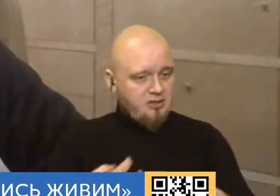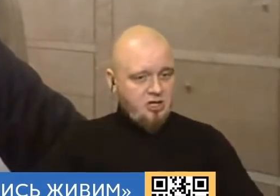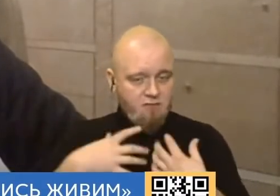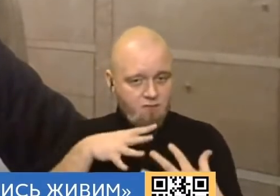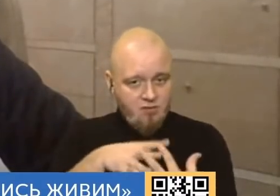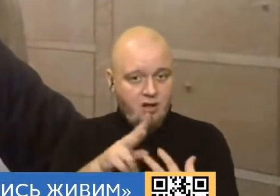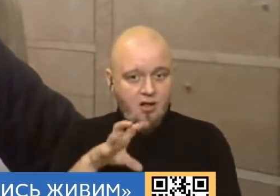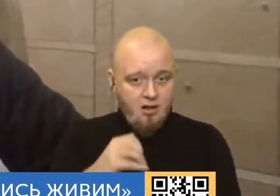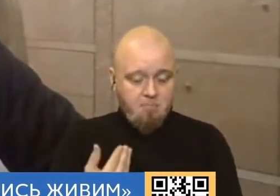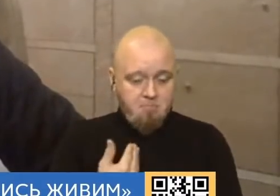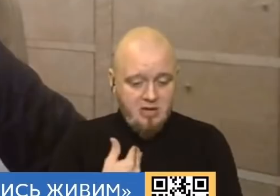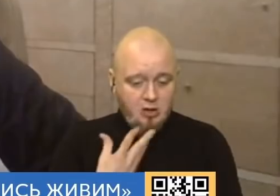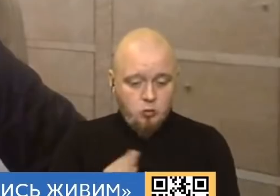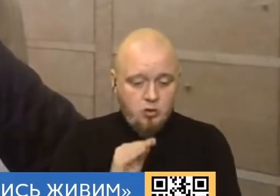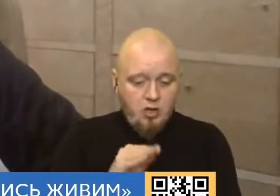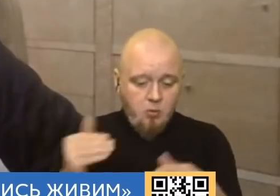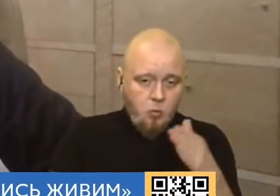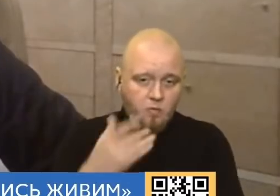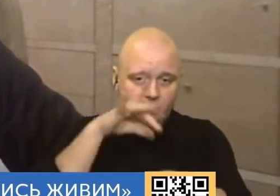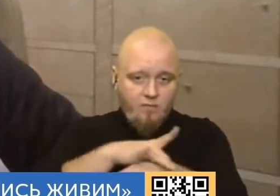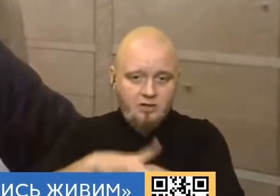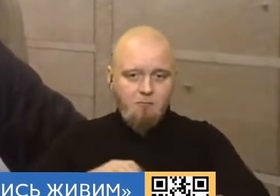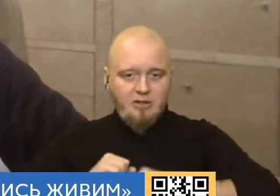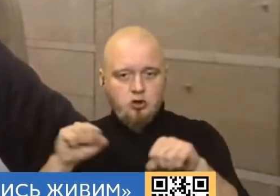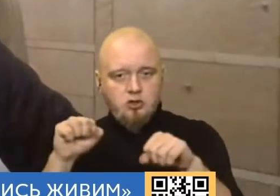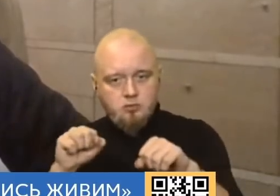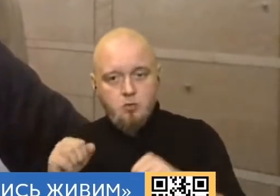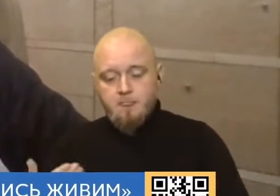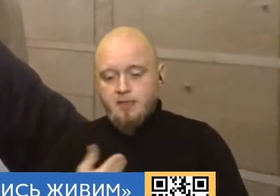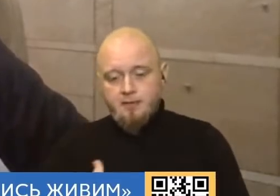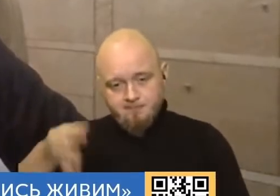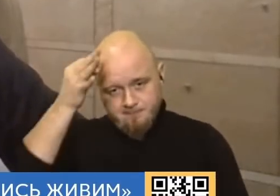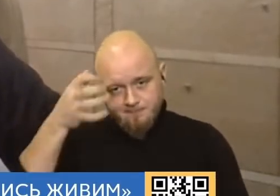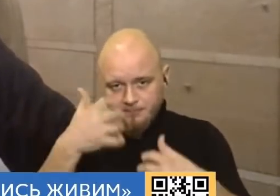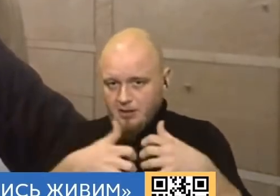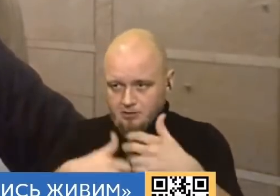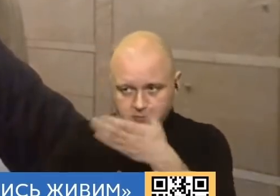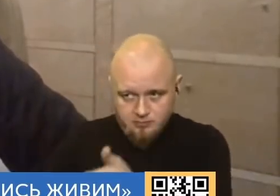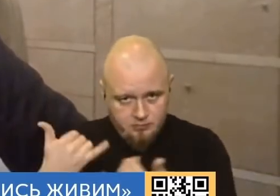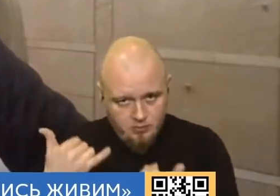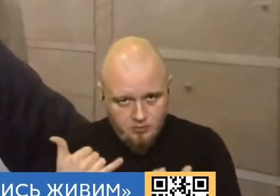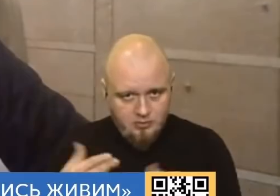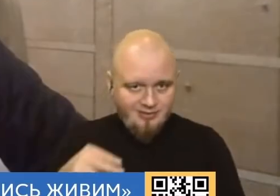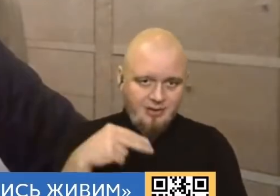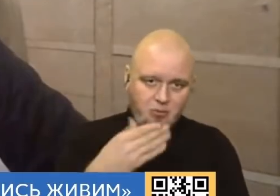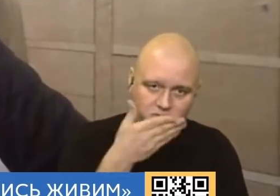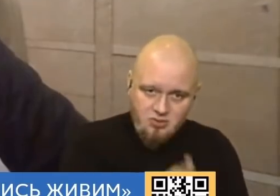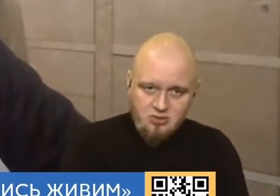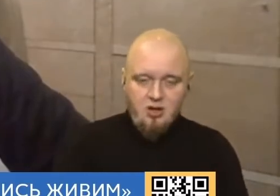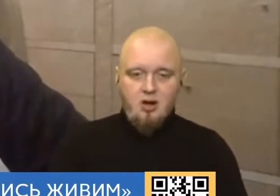війни, але ми додаємо нових фактів патріотизму. Я згадую Херсон сьогодні,